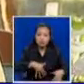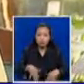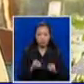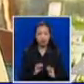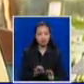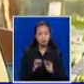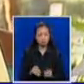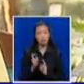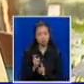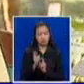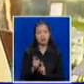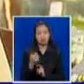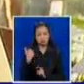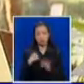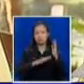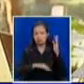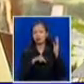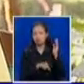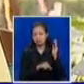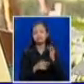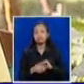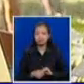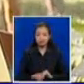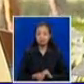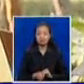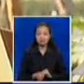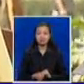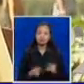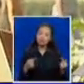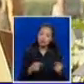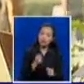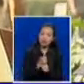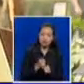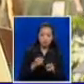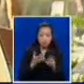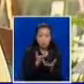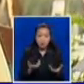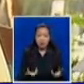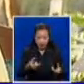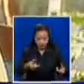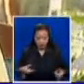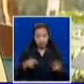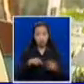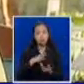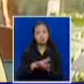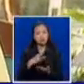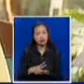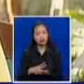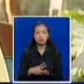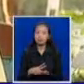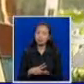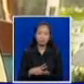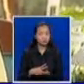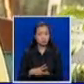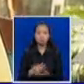เสี่ยงภัยนะคะท่านเรื่องเ่าเรื่องการทำผลงานทางวิชาการนะค่ะเพราะว่าในบางกรณีนี้คุณ